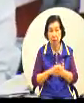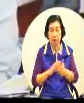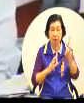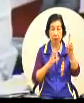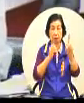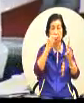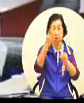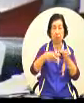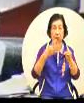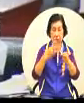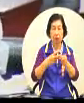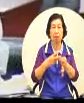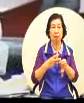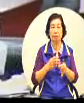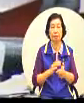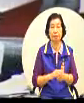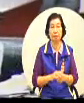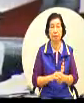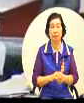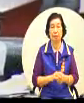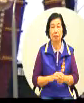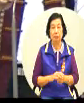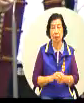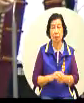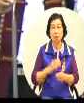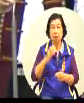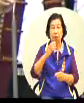103年 93年、哦、